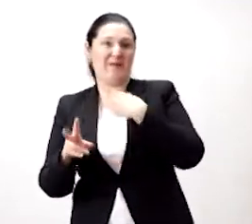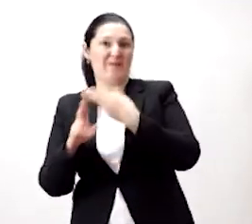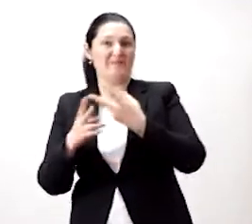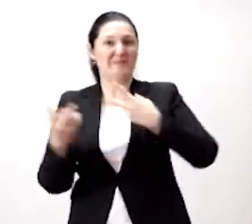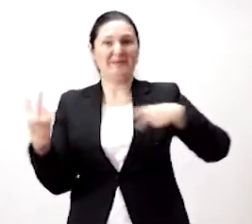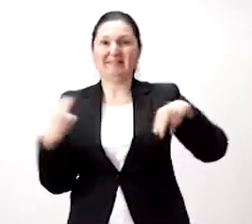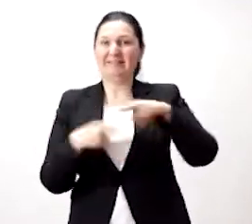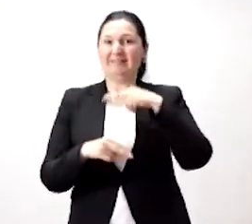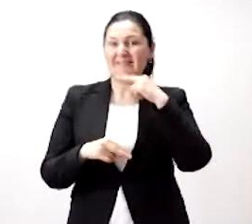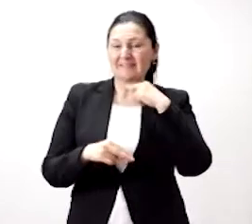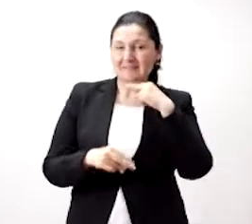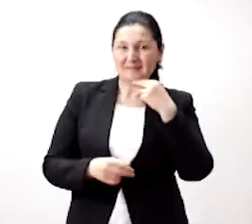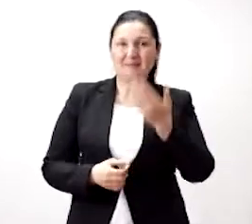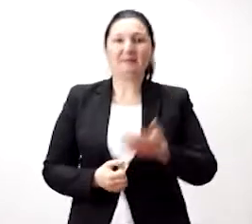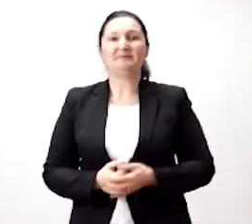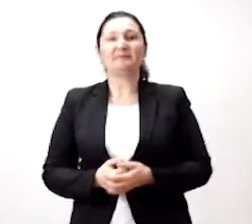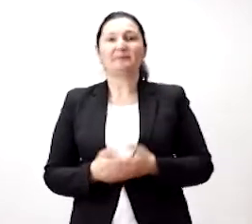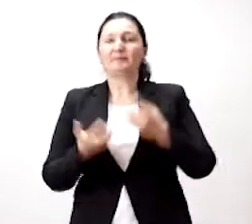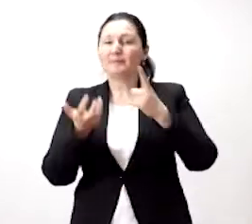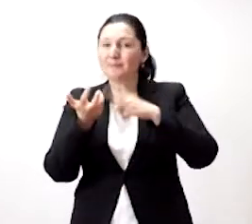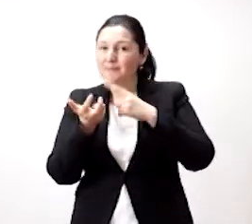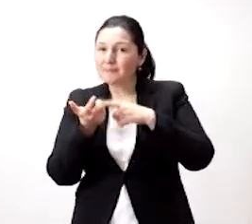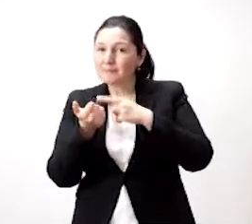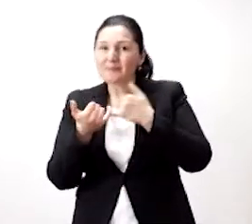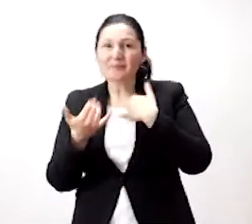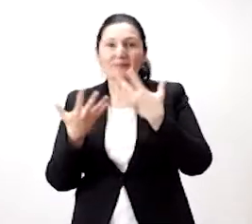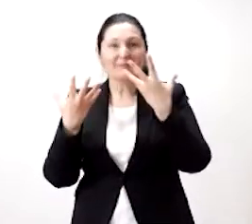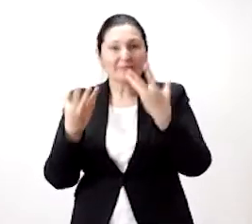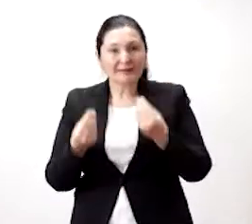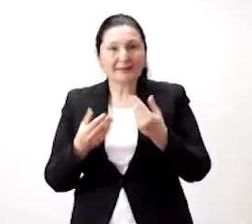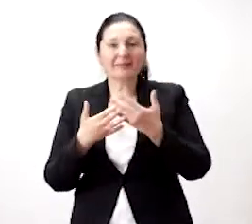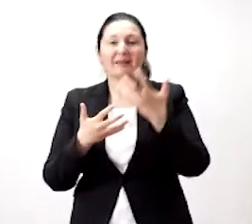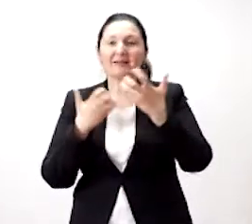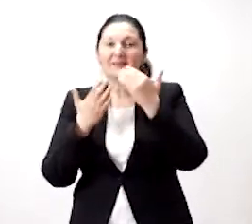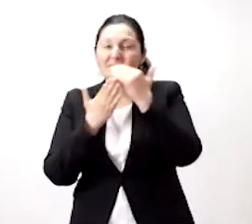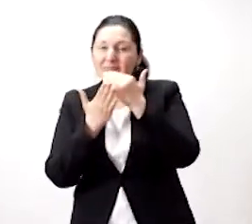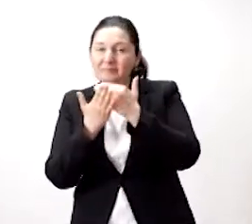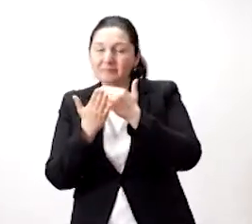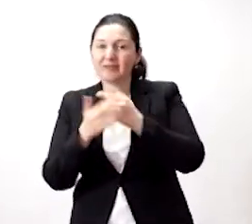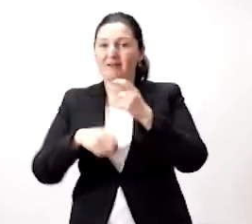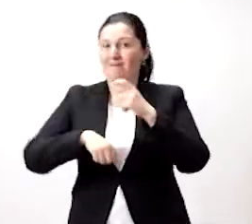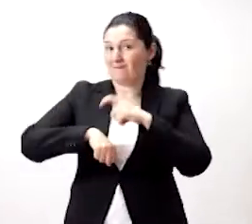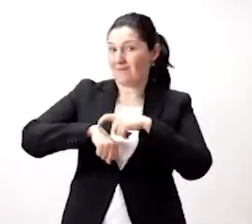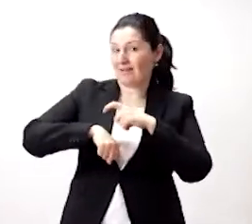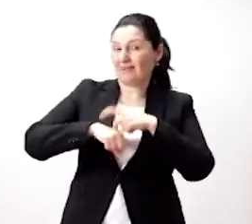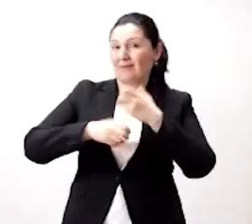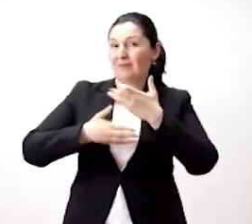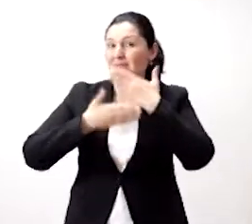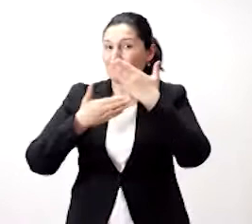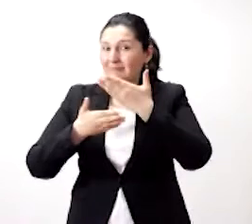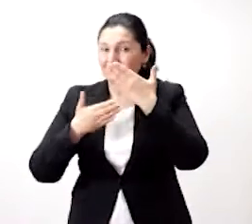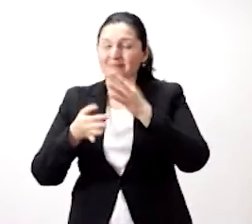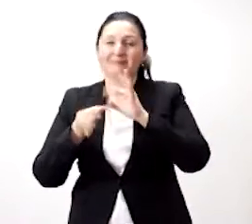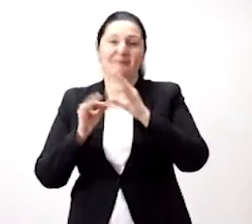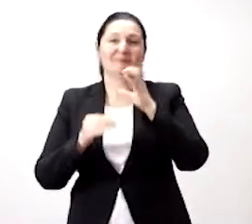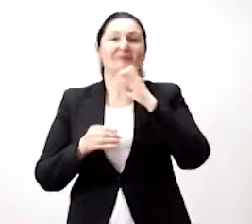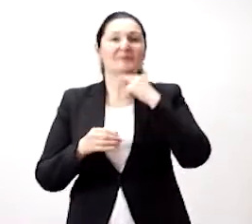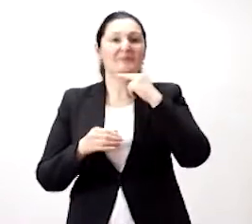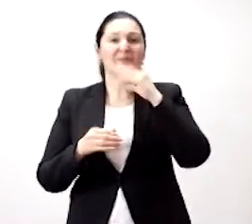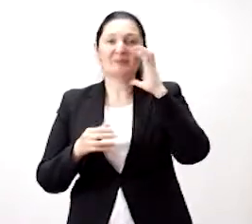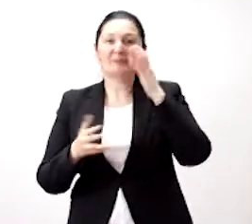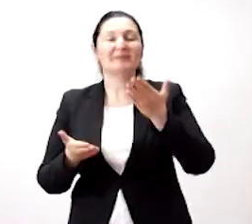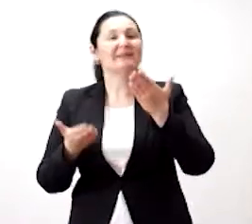гиромӣ! Шумораи навбатии мо аз силсила намоиши вақти хониш манзури